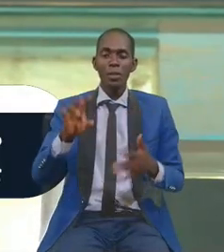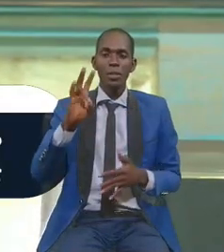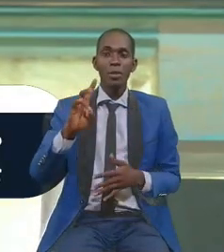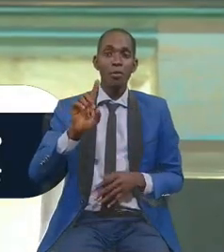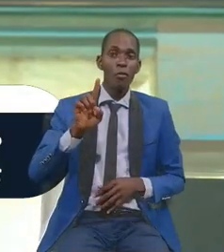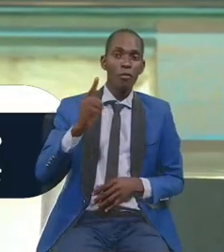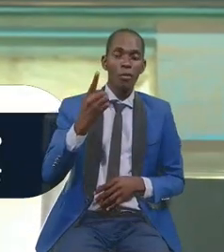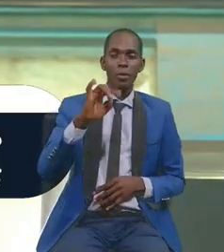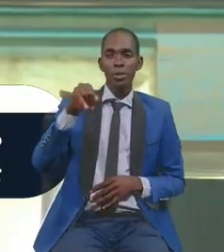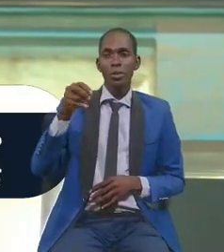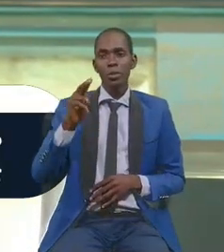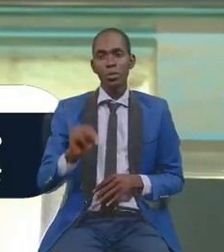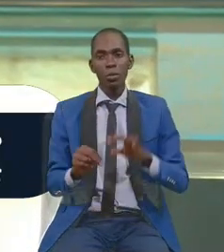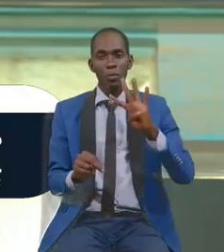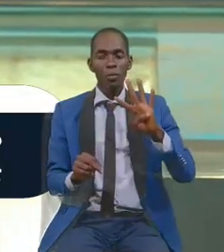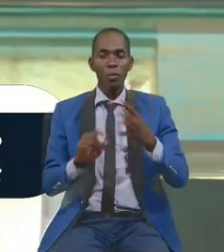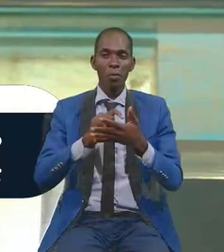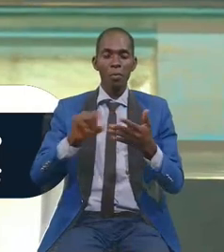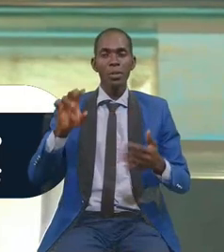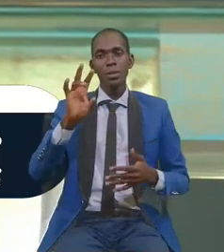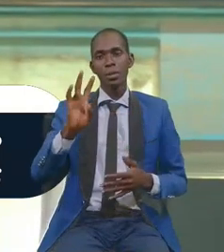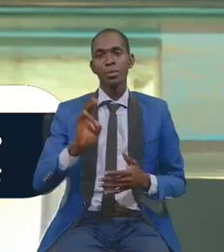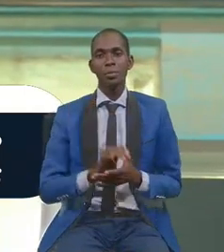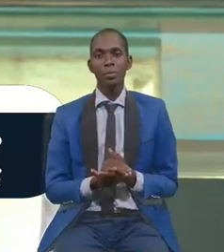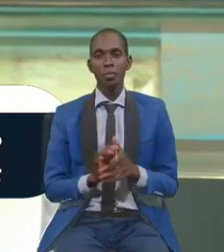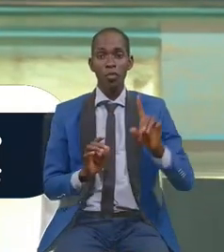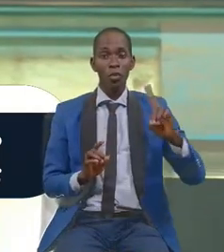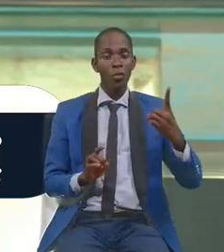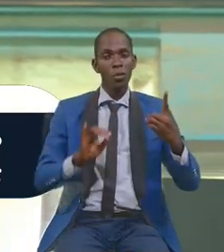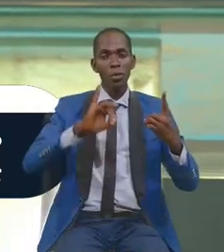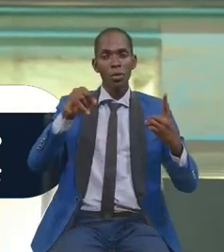1 Jean 4, verset 7. 1 Jean 4,